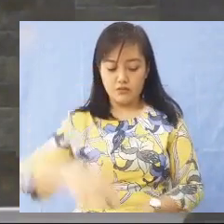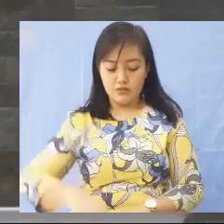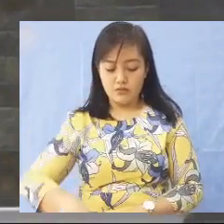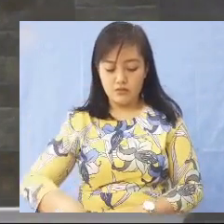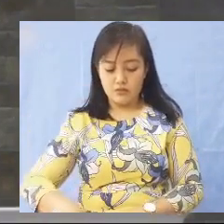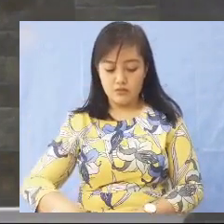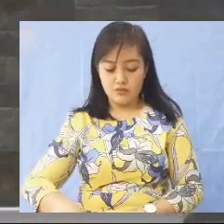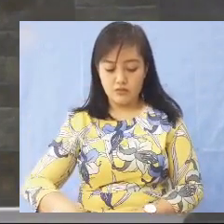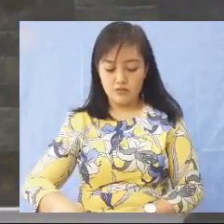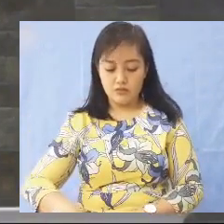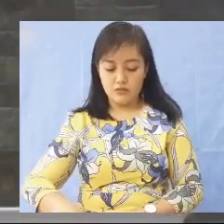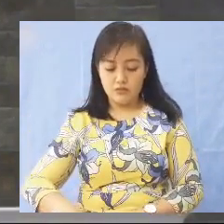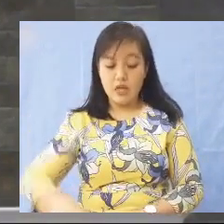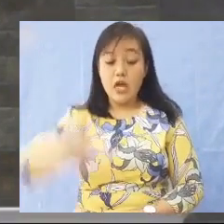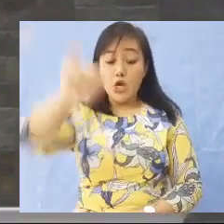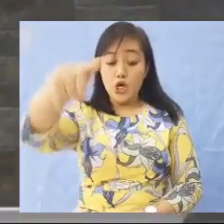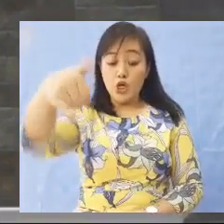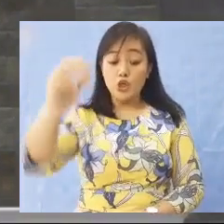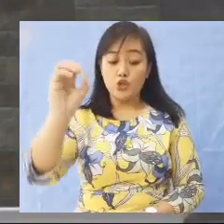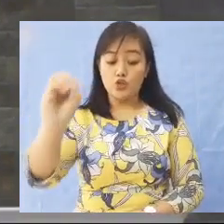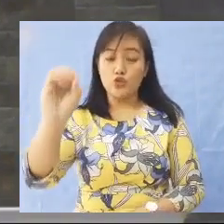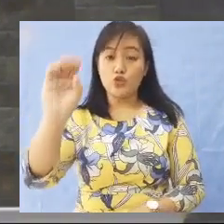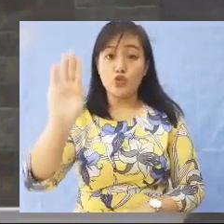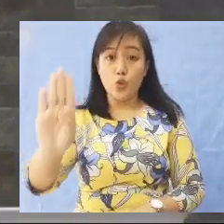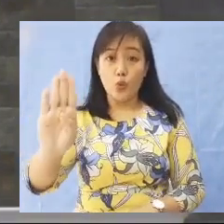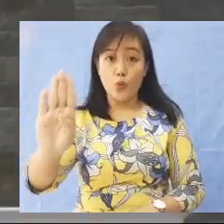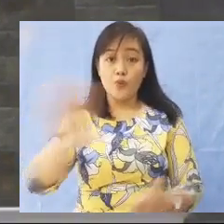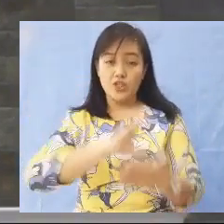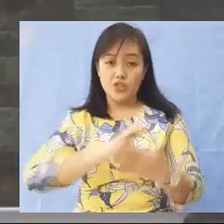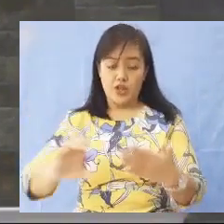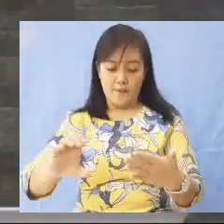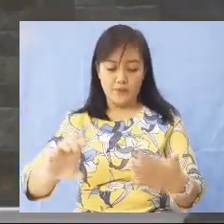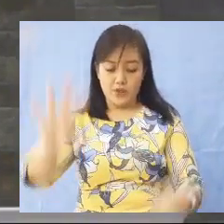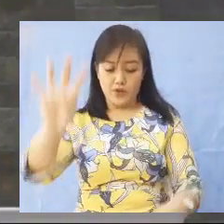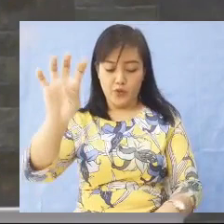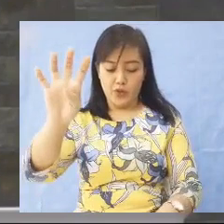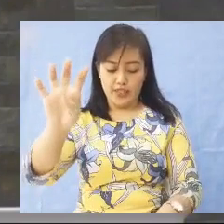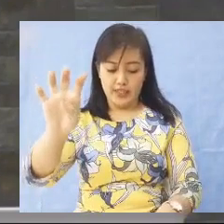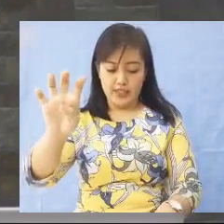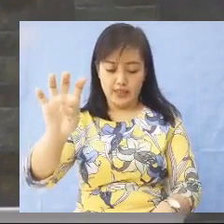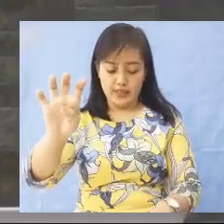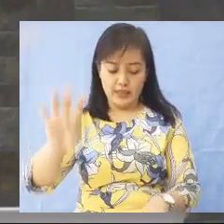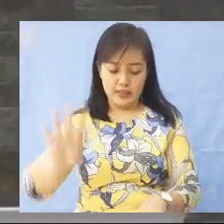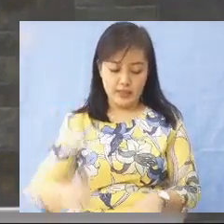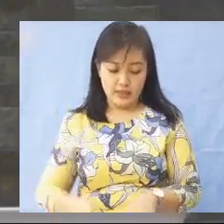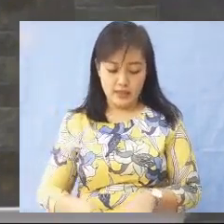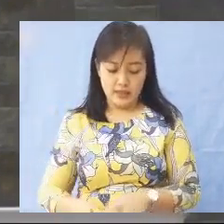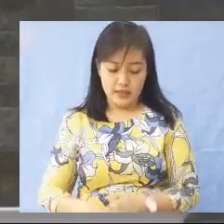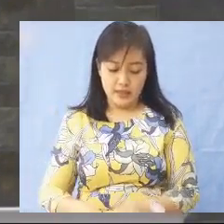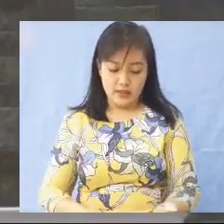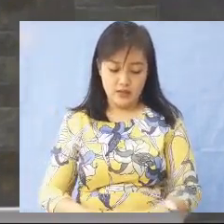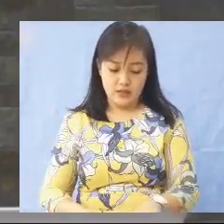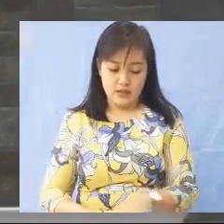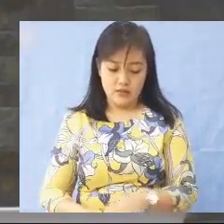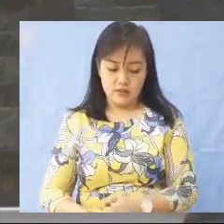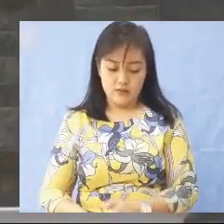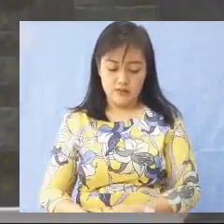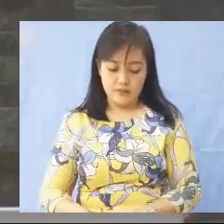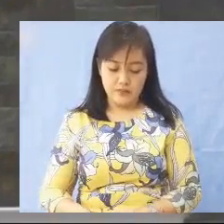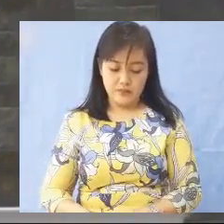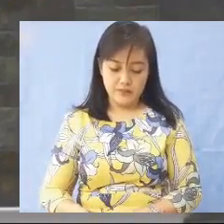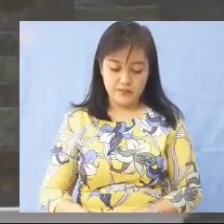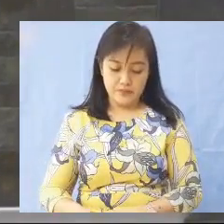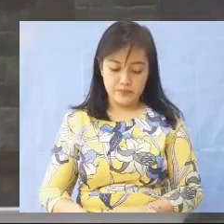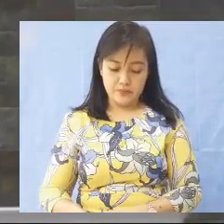sa Job chapter 14. Tingnan niyo po yung magiging